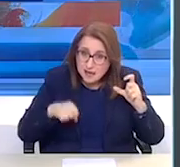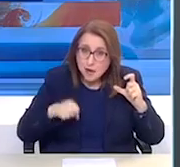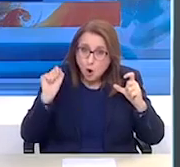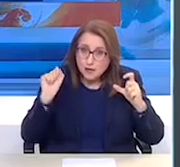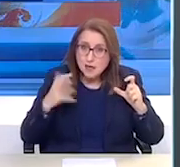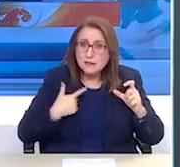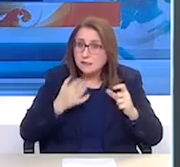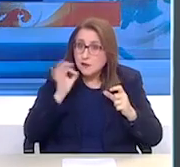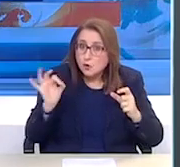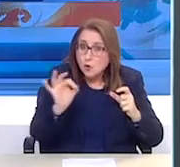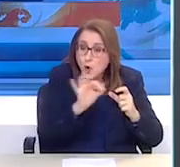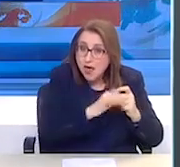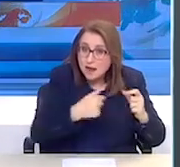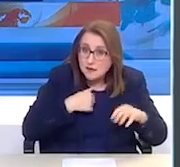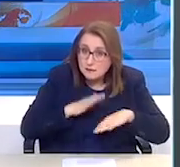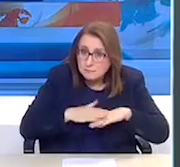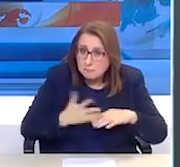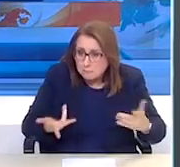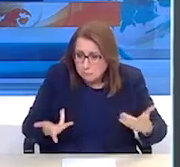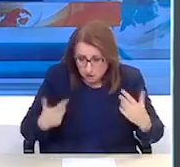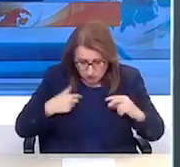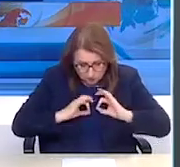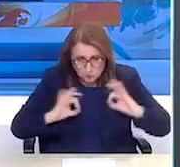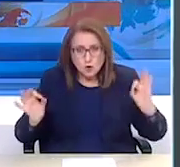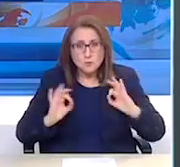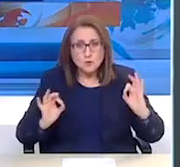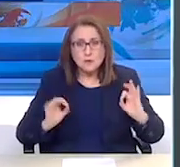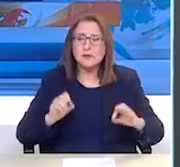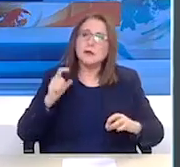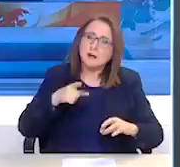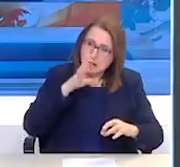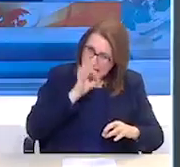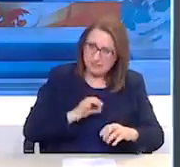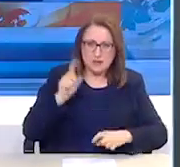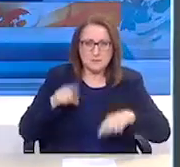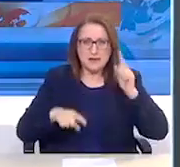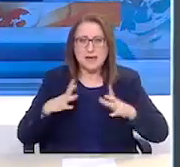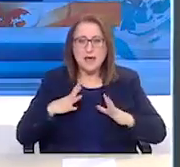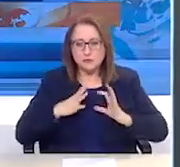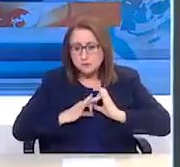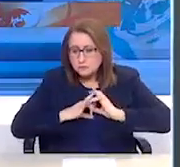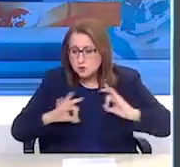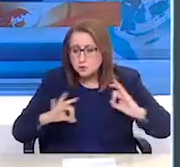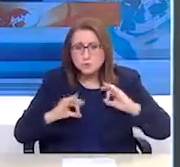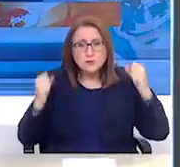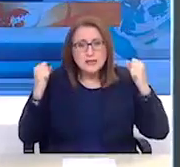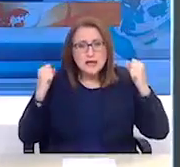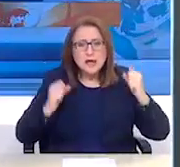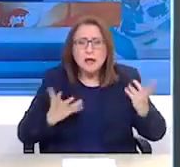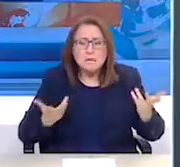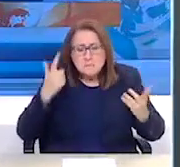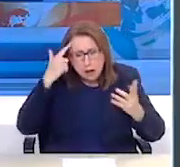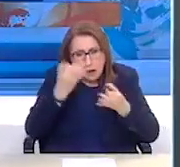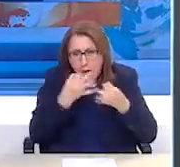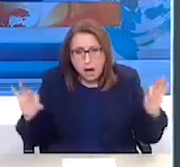ότι μάλλον κάποιοι άνθρωποι χωρίς συμπτώματα μπορεί να συμμετέχουν άθελά τους στη μετάδοση της νόσου. Αυτός είναι και ο λόγος